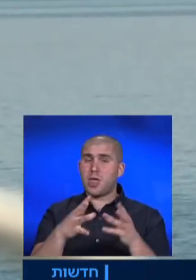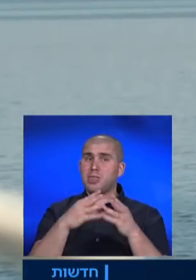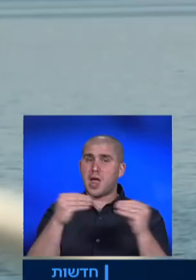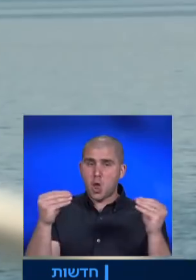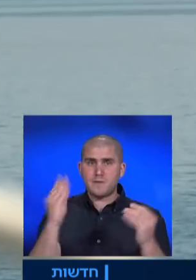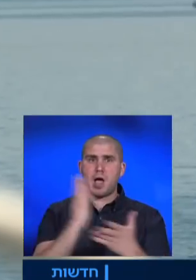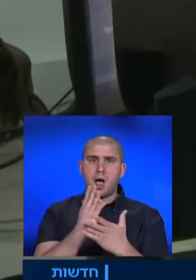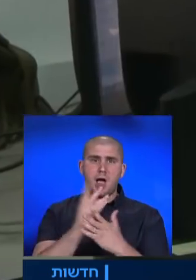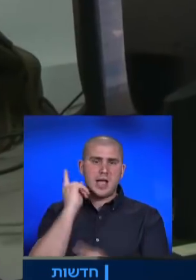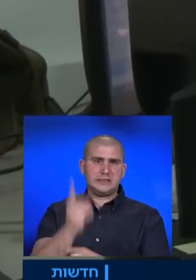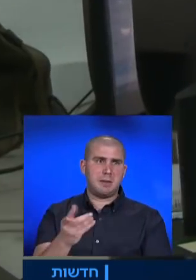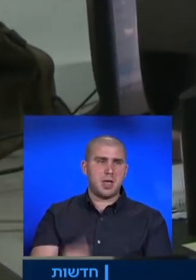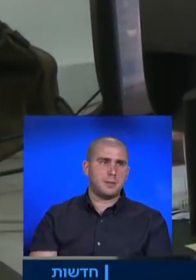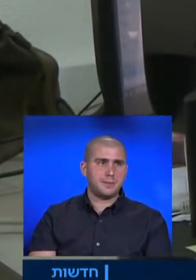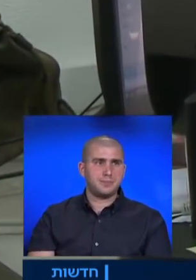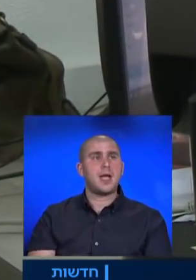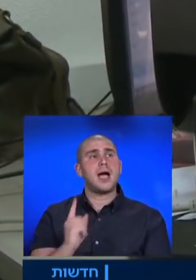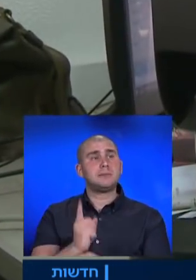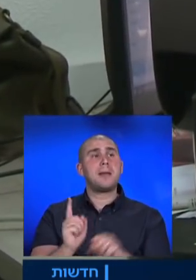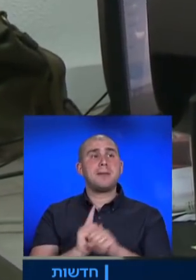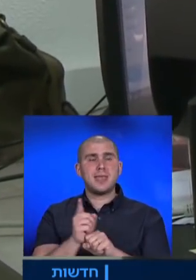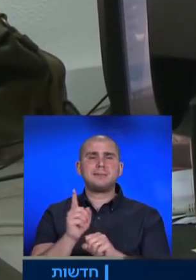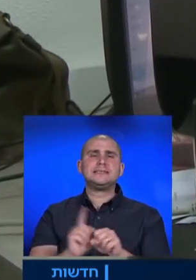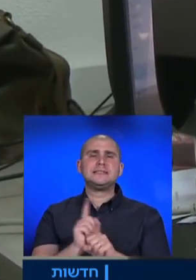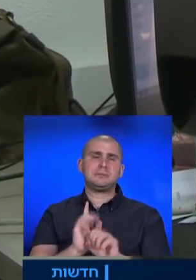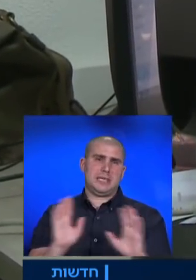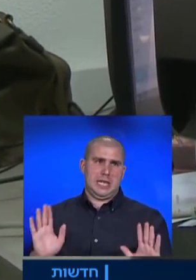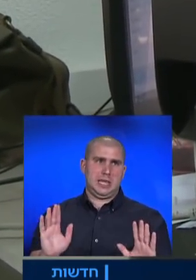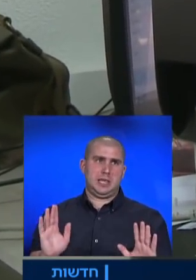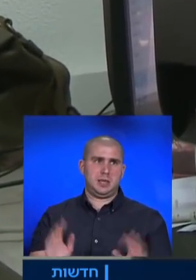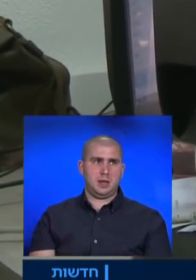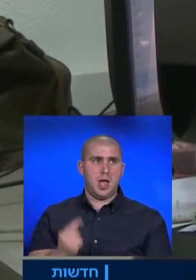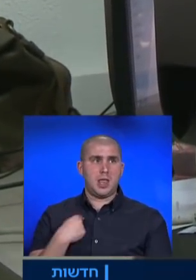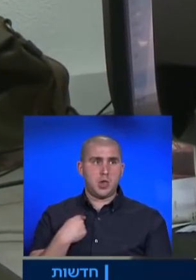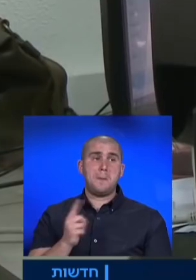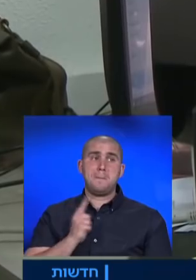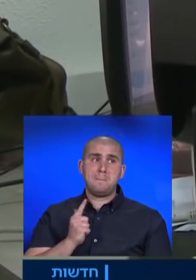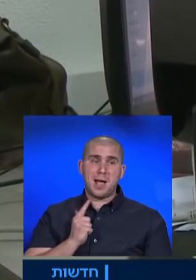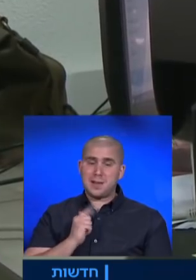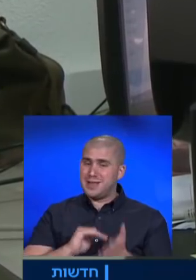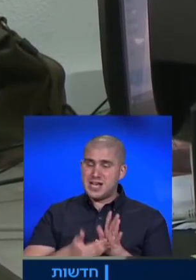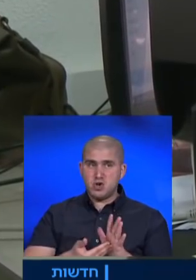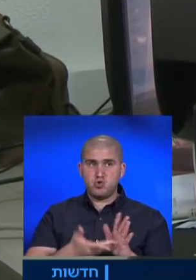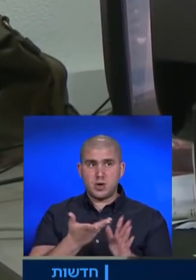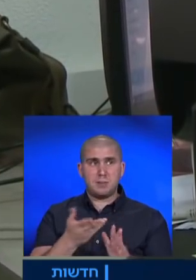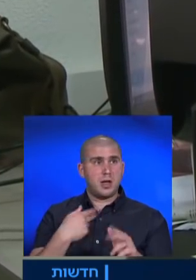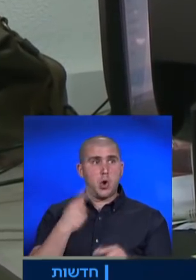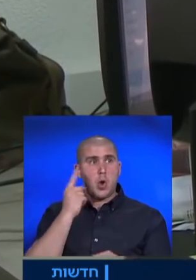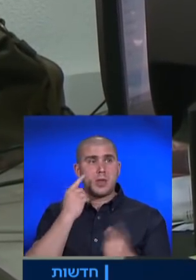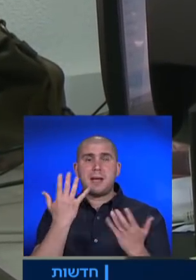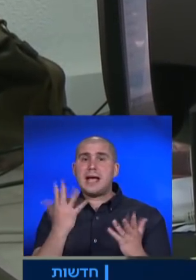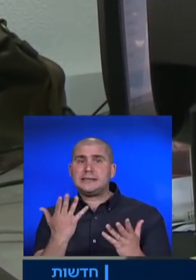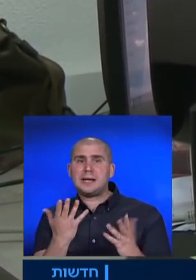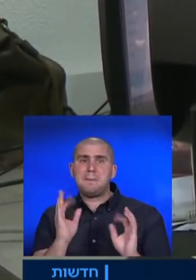ההזמנה. ההזמנה כרגע היא טנטטיבית לגמרי. אנחנו ממש מחכים לאישורים ואנחנו לא יודעים באיזה מתכונת